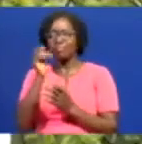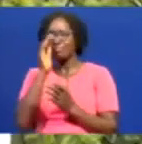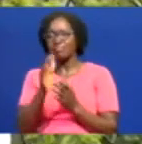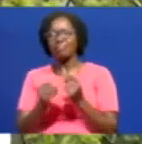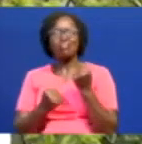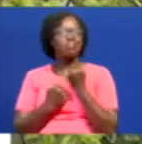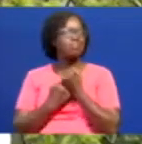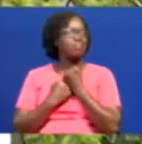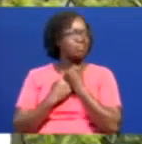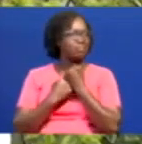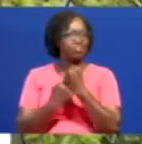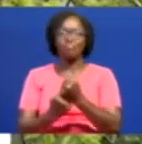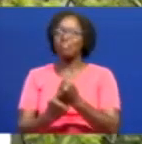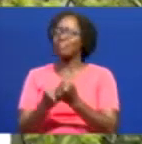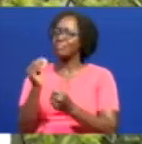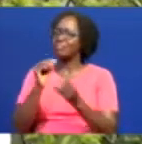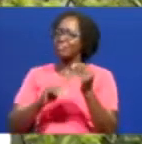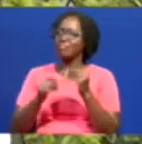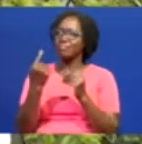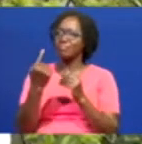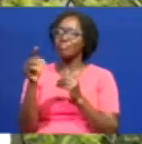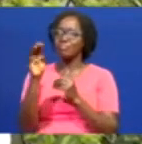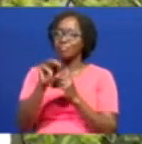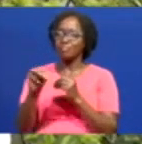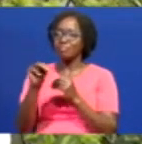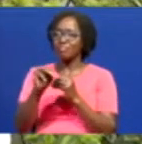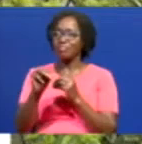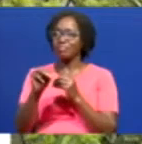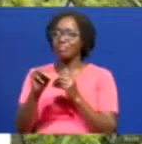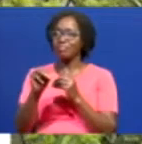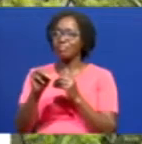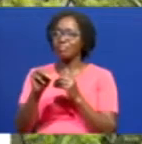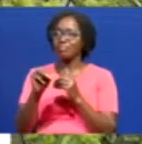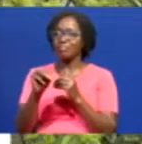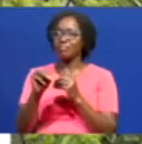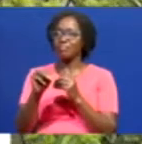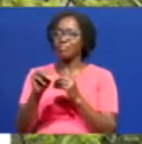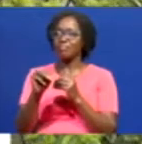so supportive, we've been able to raise 1 million so far